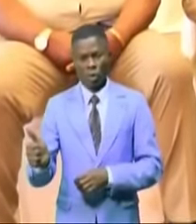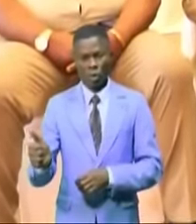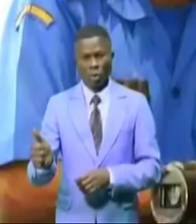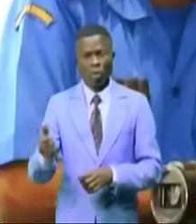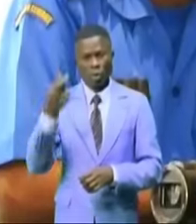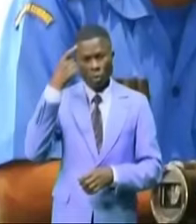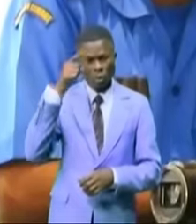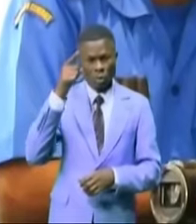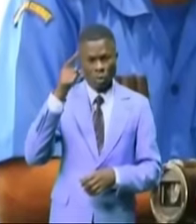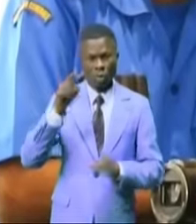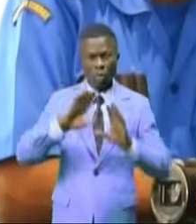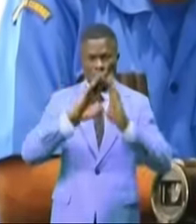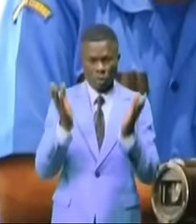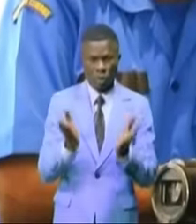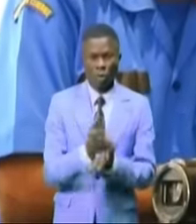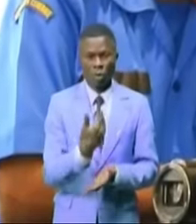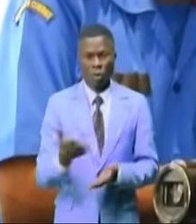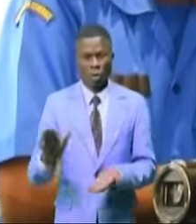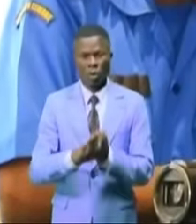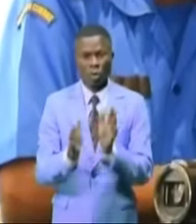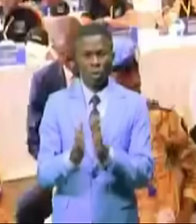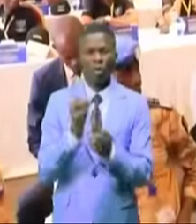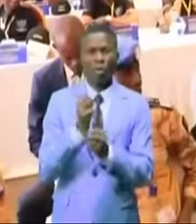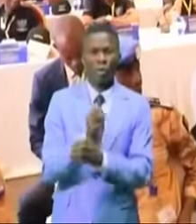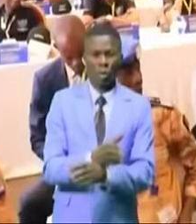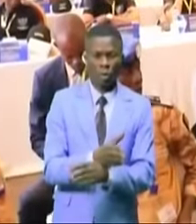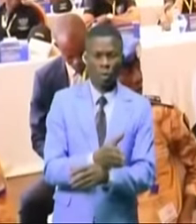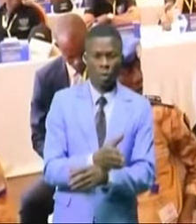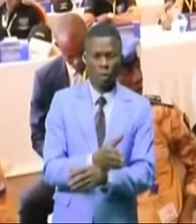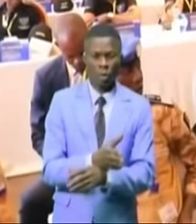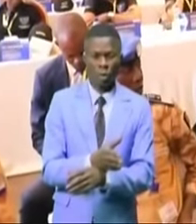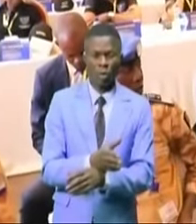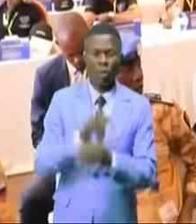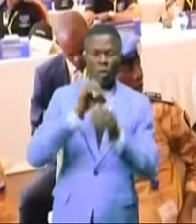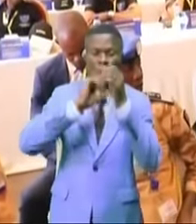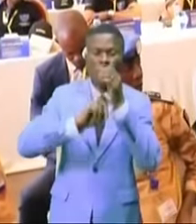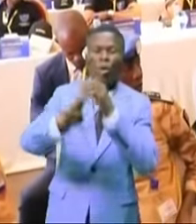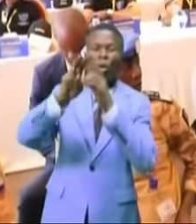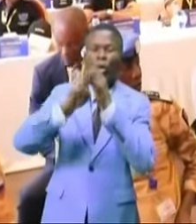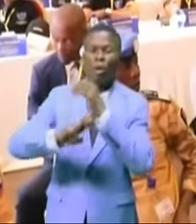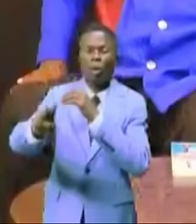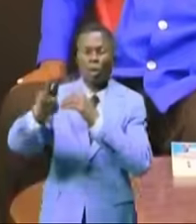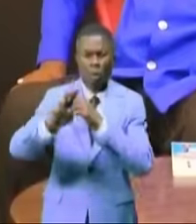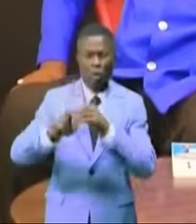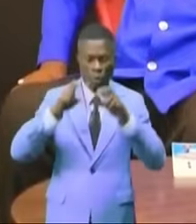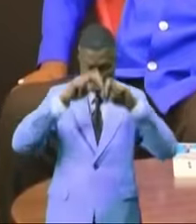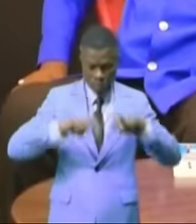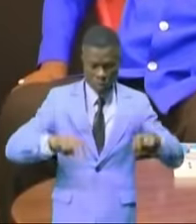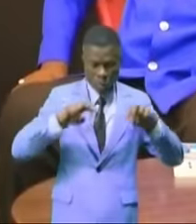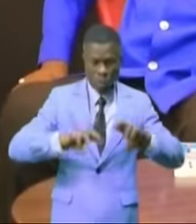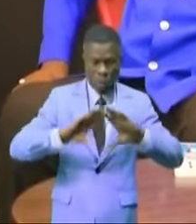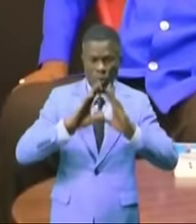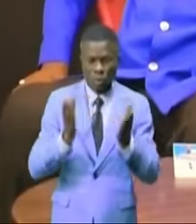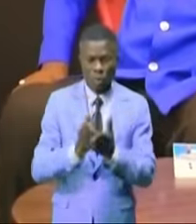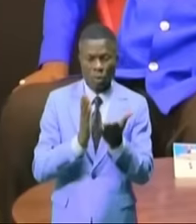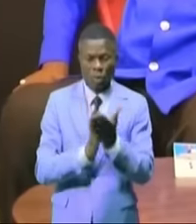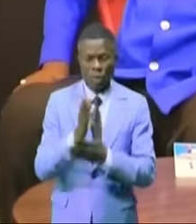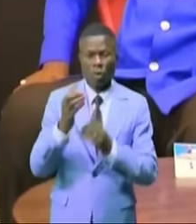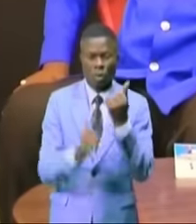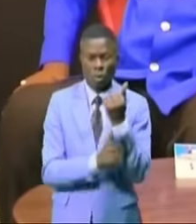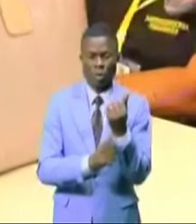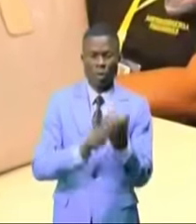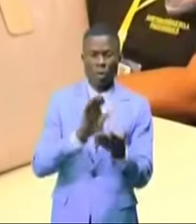pour que toutes les dispositions soient prises allant de la vulgarisation aux enquêtes afin que les droits humains